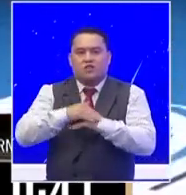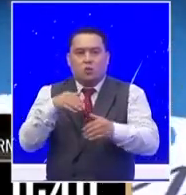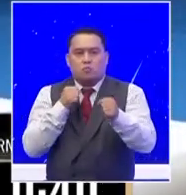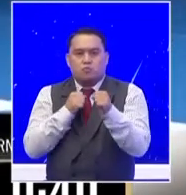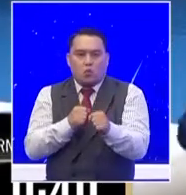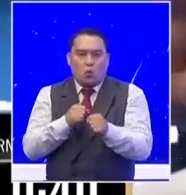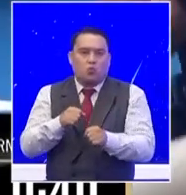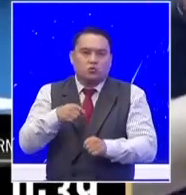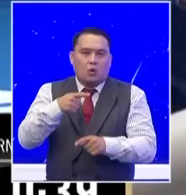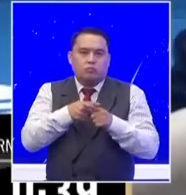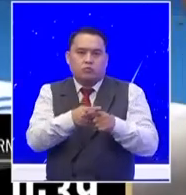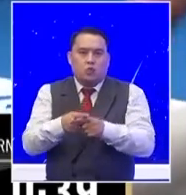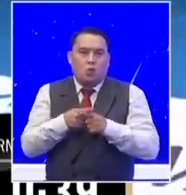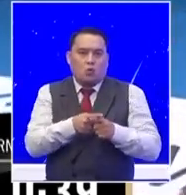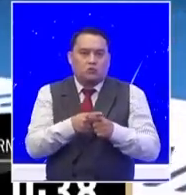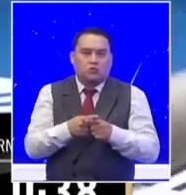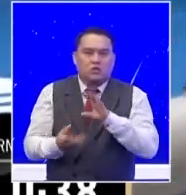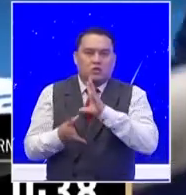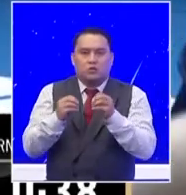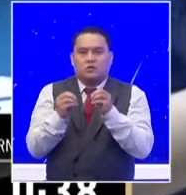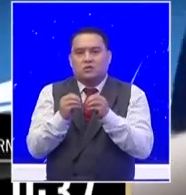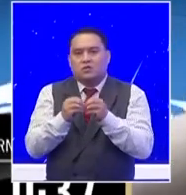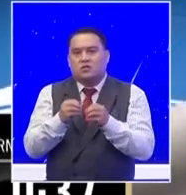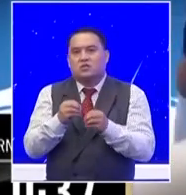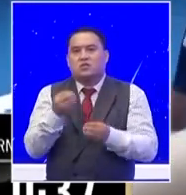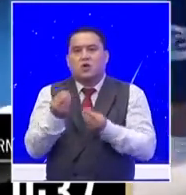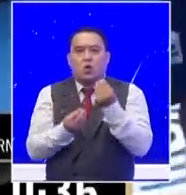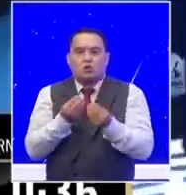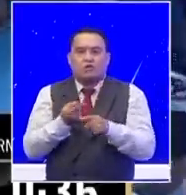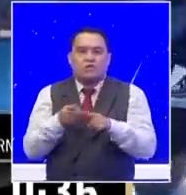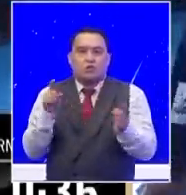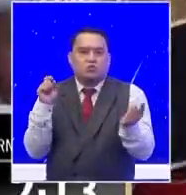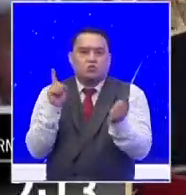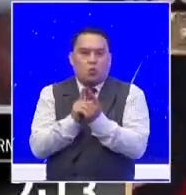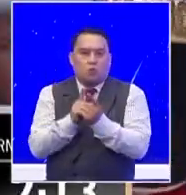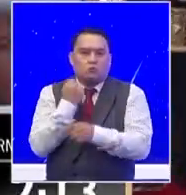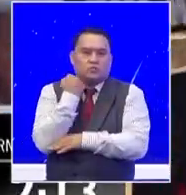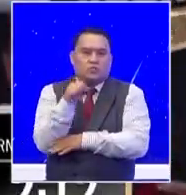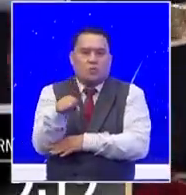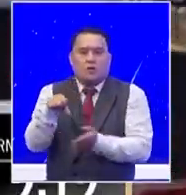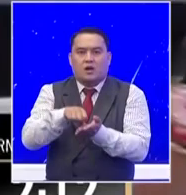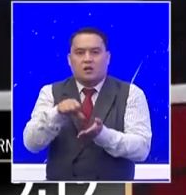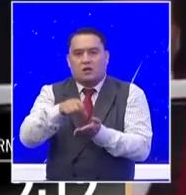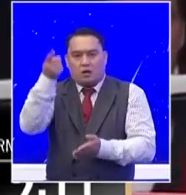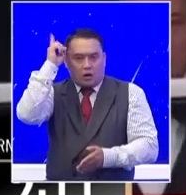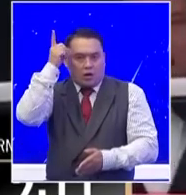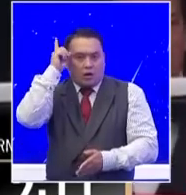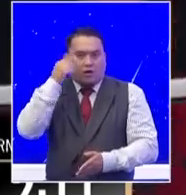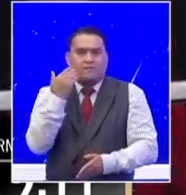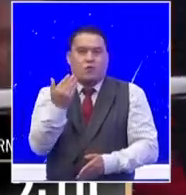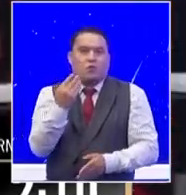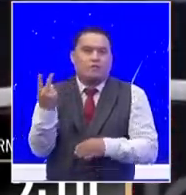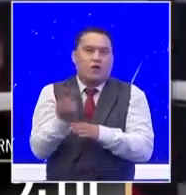в белорусском Минске. Ербосынулы по итогам 10 раундов единогласным решением судей победил представителя Германии Нуху